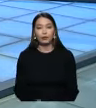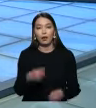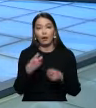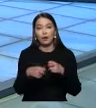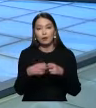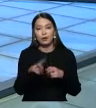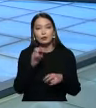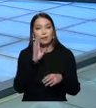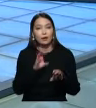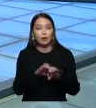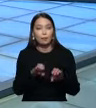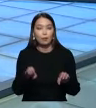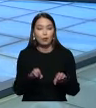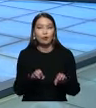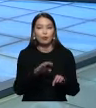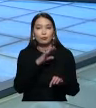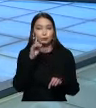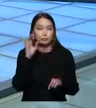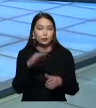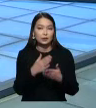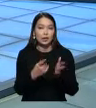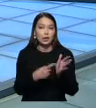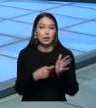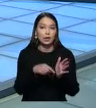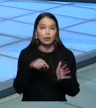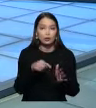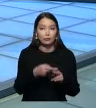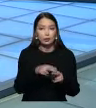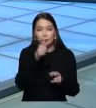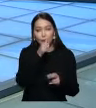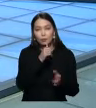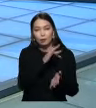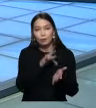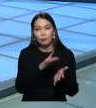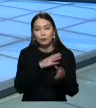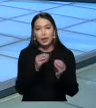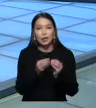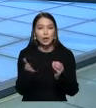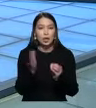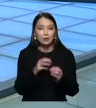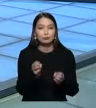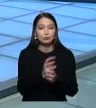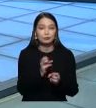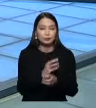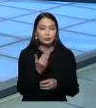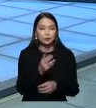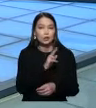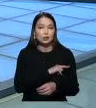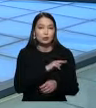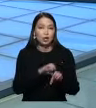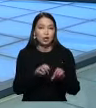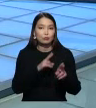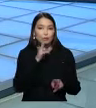Аварии на водопроводах участились в Караганде. Только в этом месяце в городе было 10 порывов. Коммунальные службы жалуются, что сети изношены